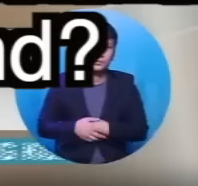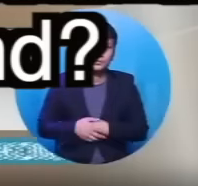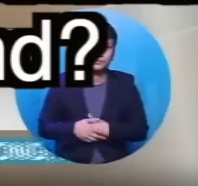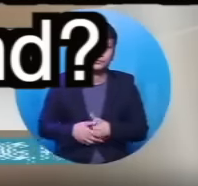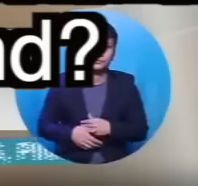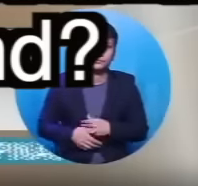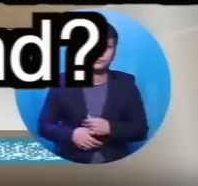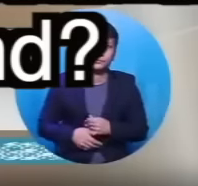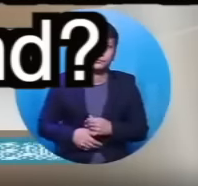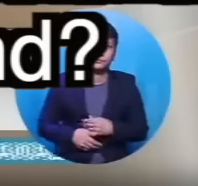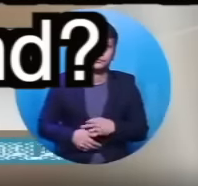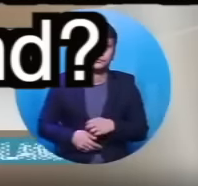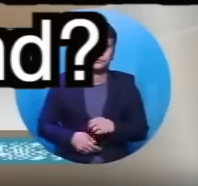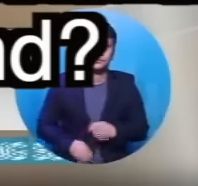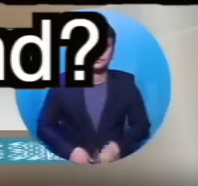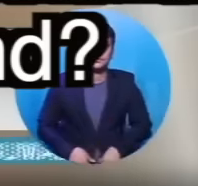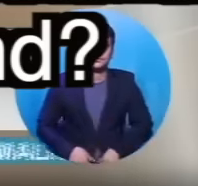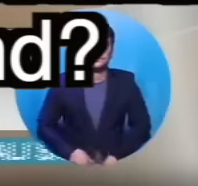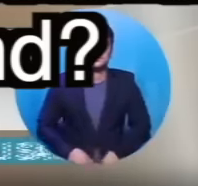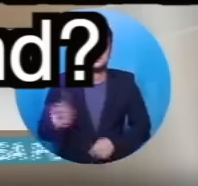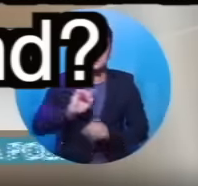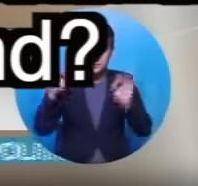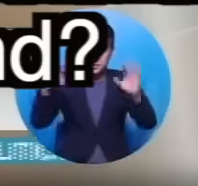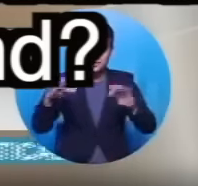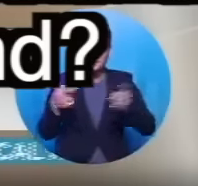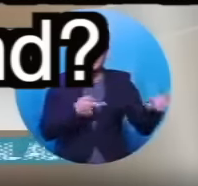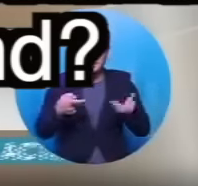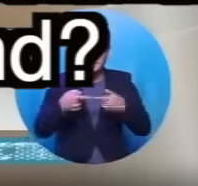sir nakal kasak